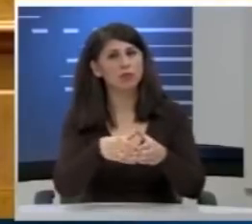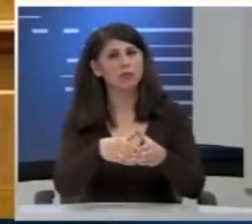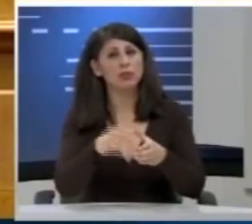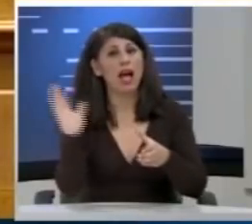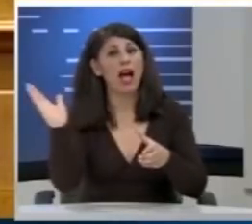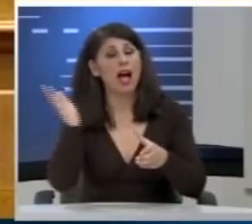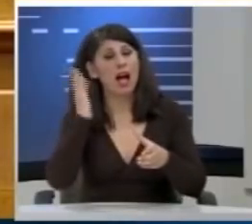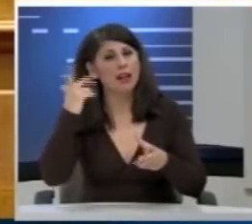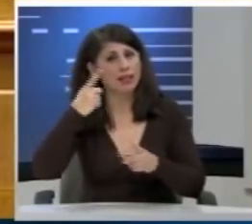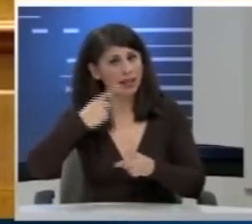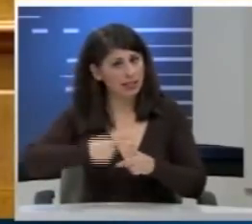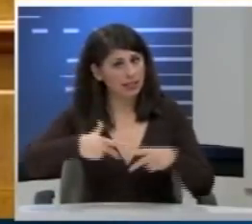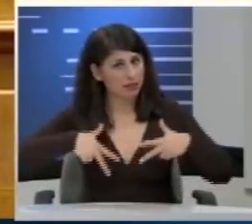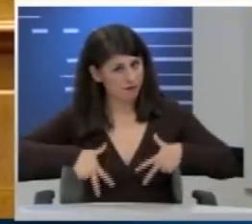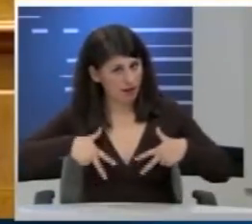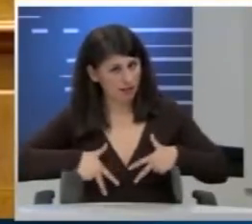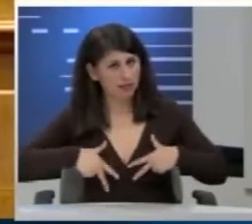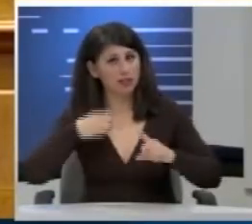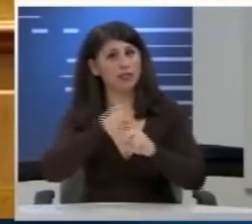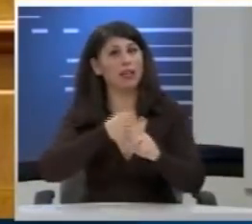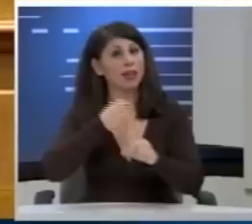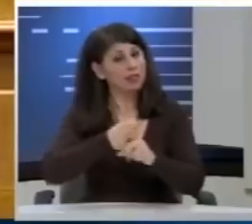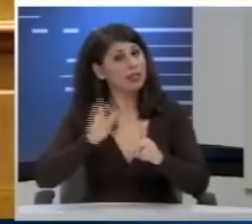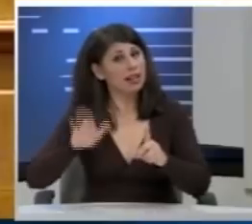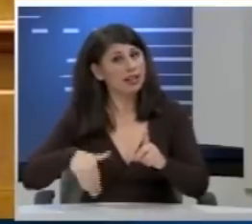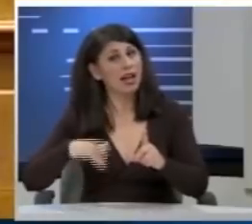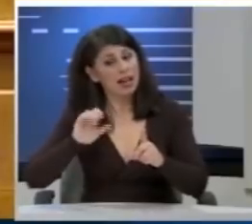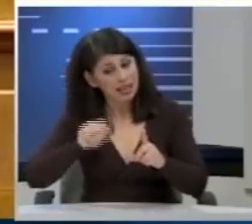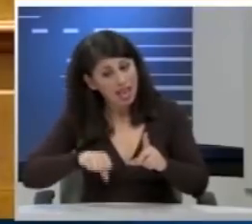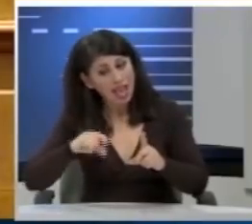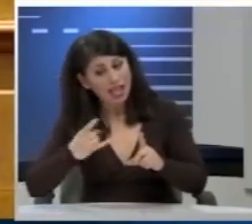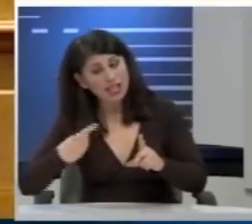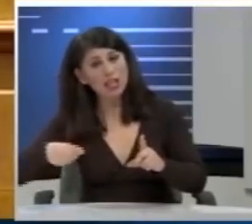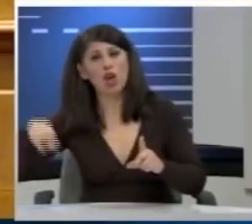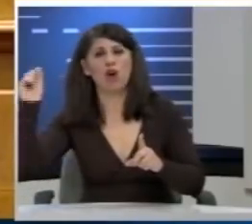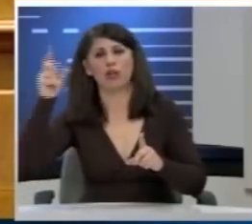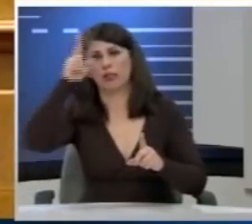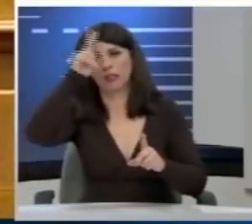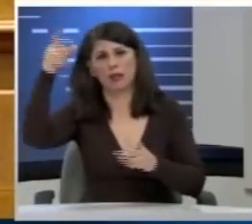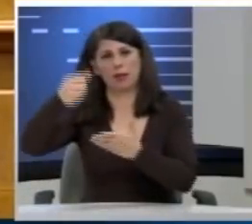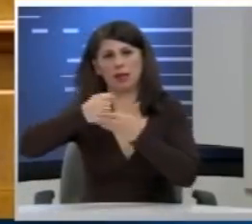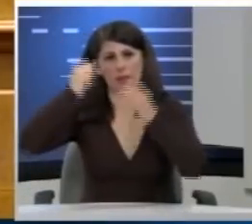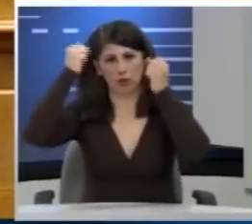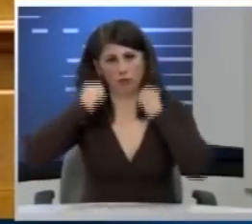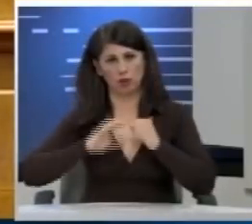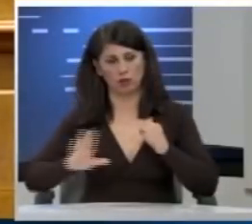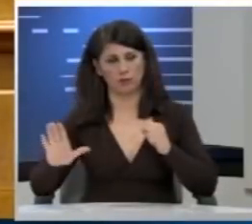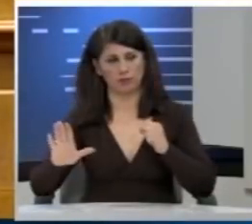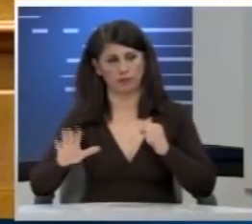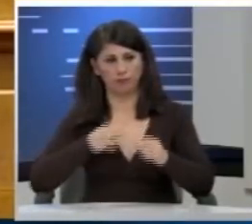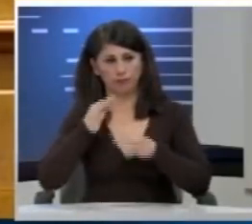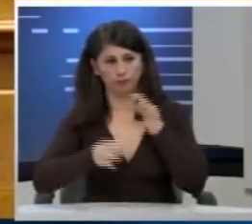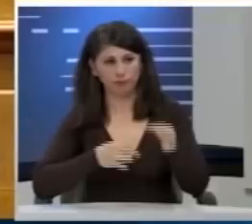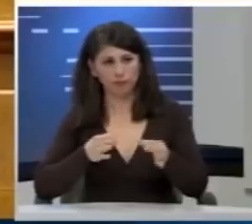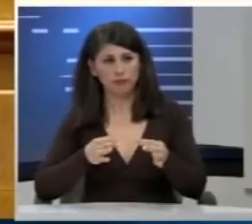για το αν η ελληνική κυβέρνηση διεκδικεί τελικά ή όχι τις γερμανικές αποζημιώσεις.